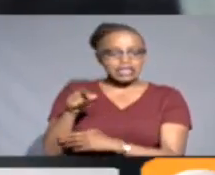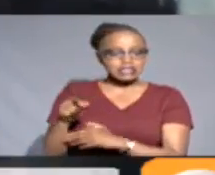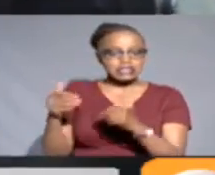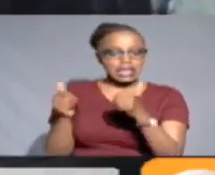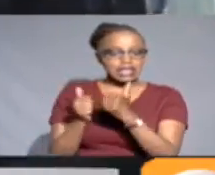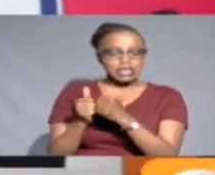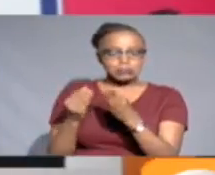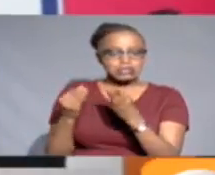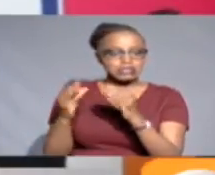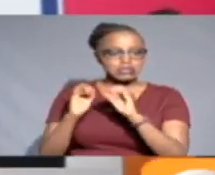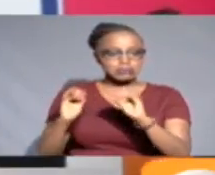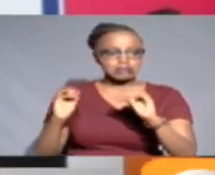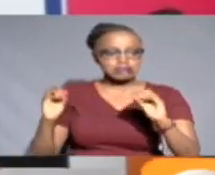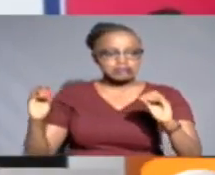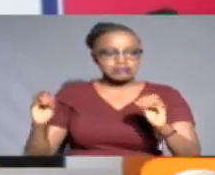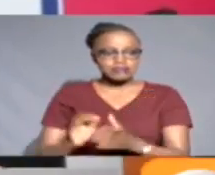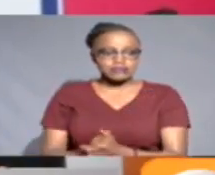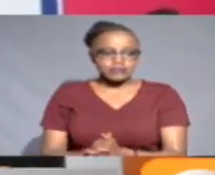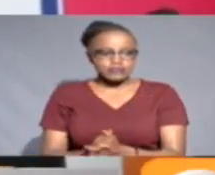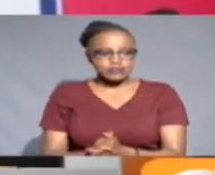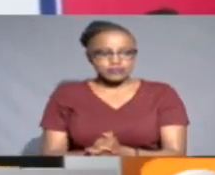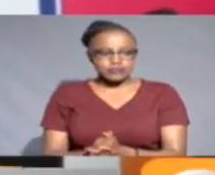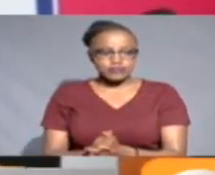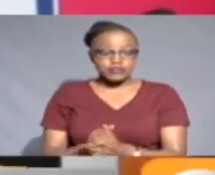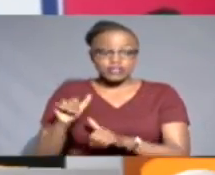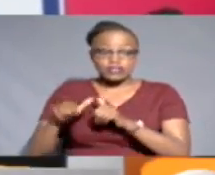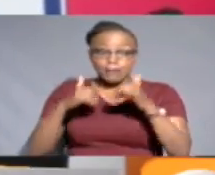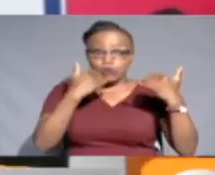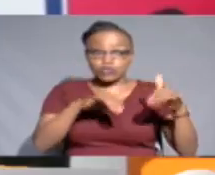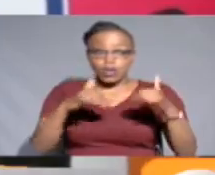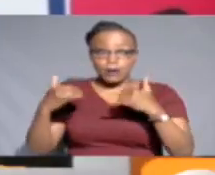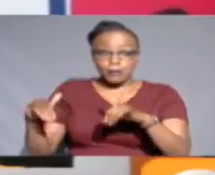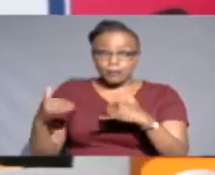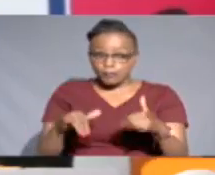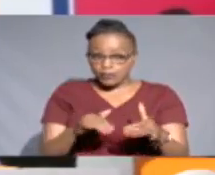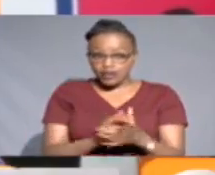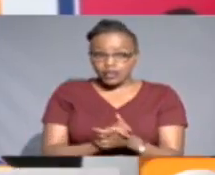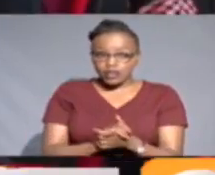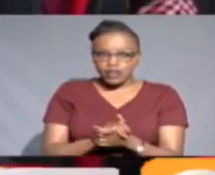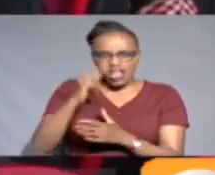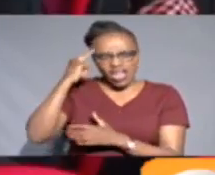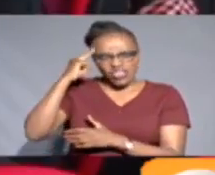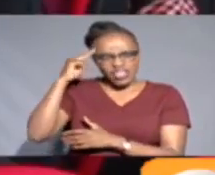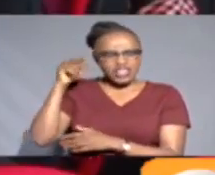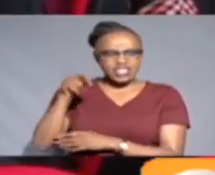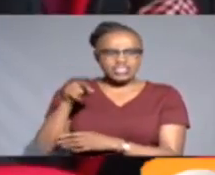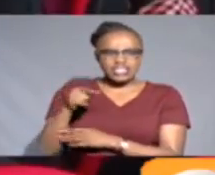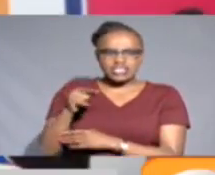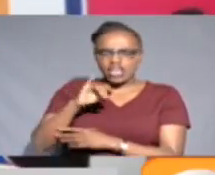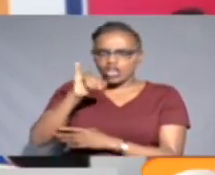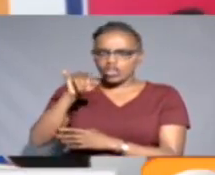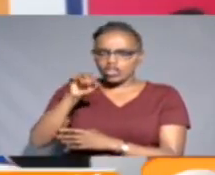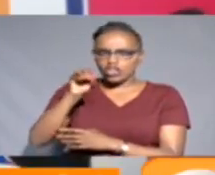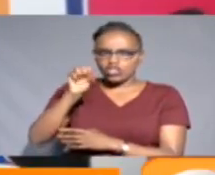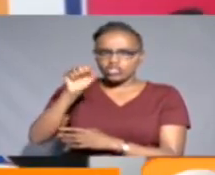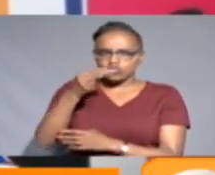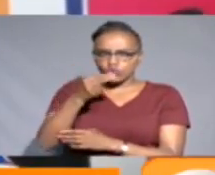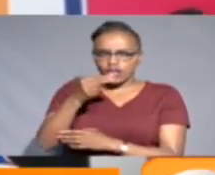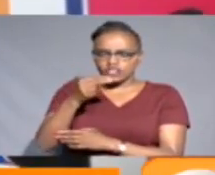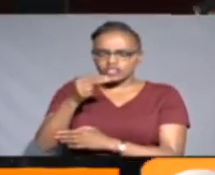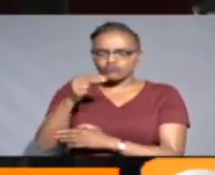kushoka. Musa is available to play for Joash. I think it will be too short tomorrow.